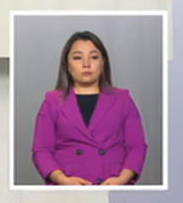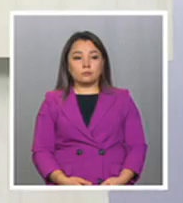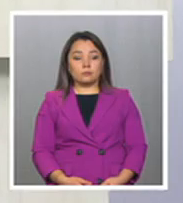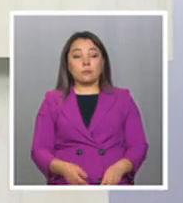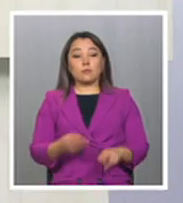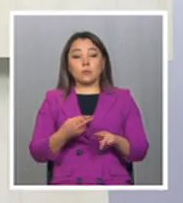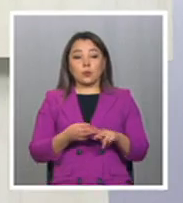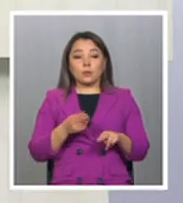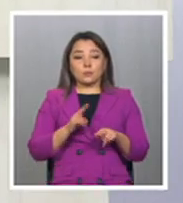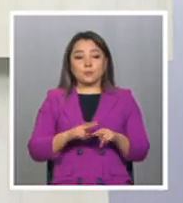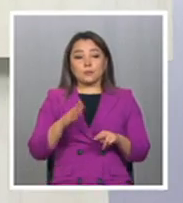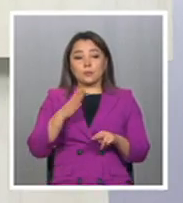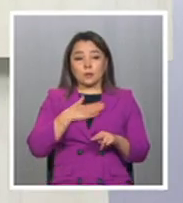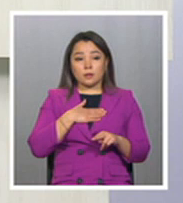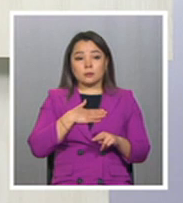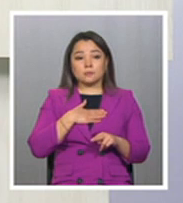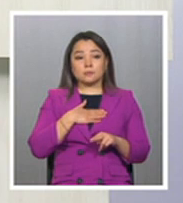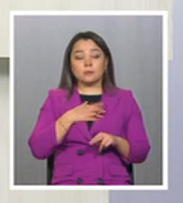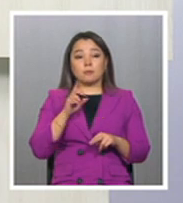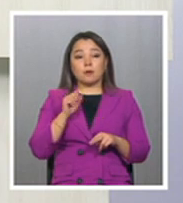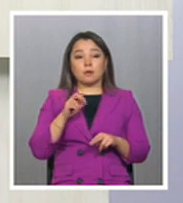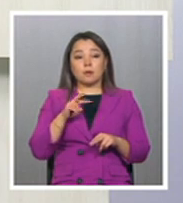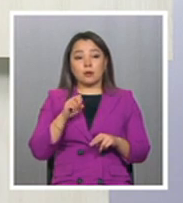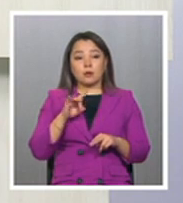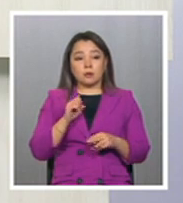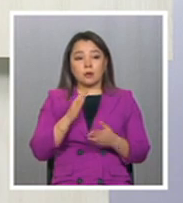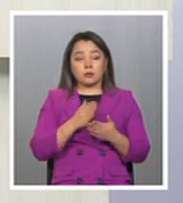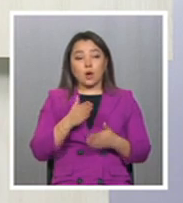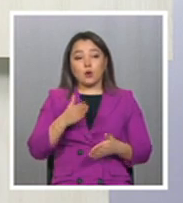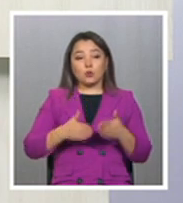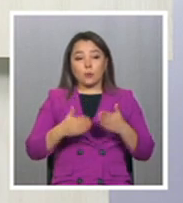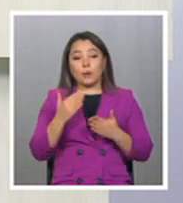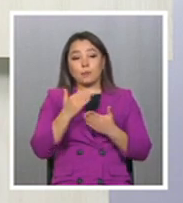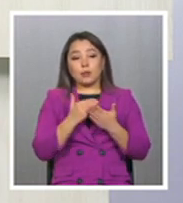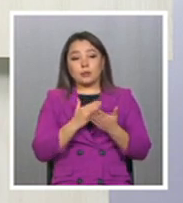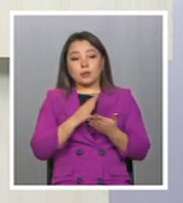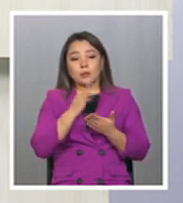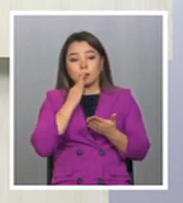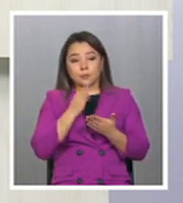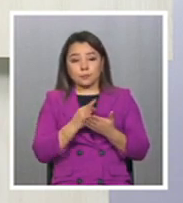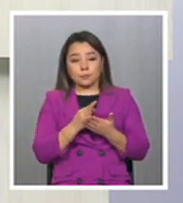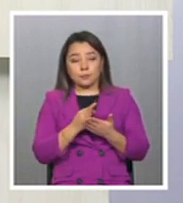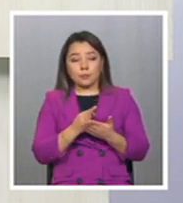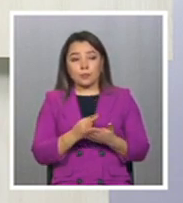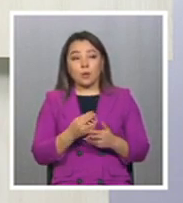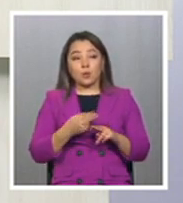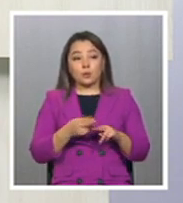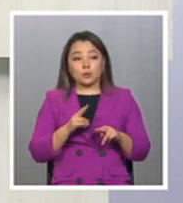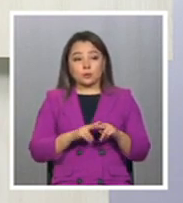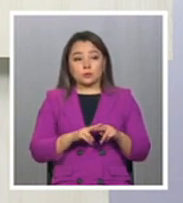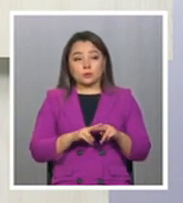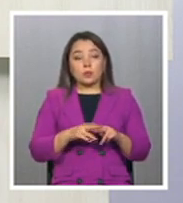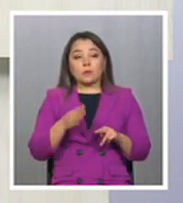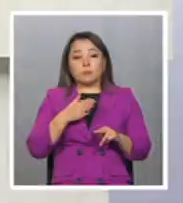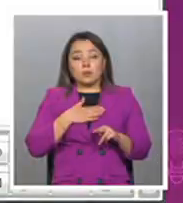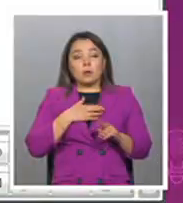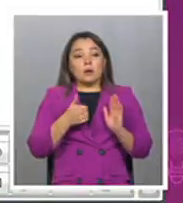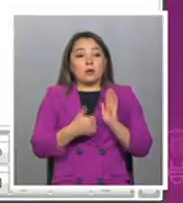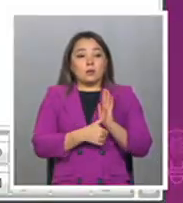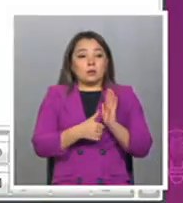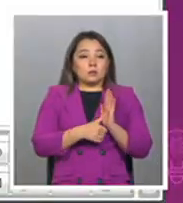Сонымен біз балара роботын бағдарламалайық. Ол үшін біз 6